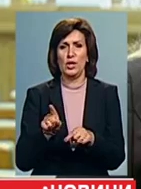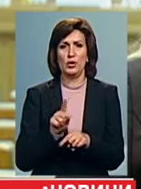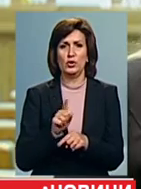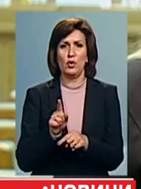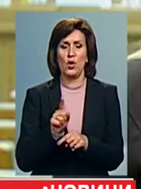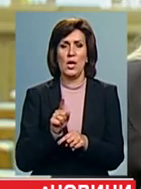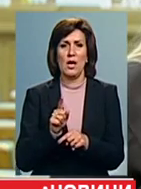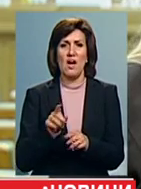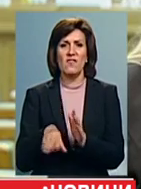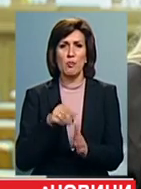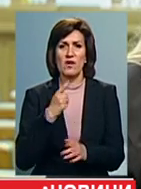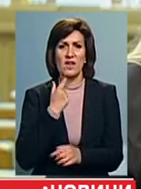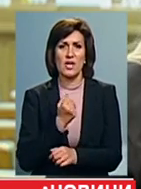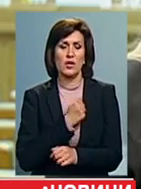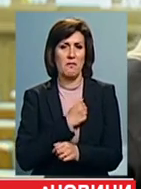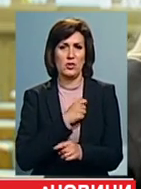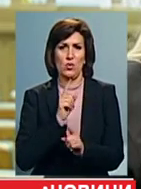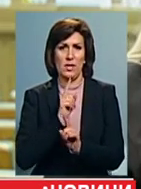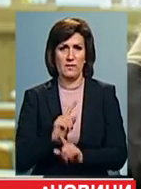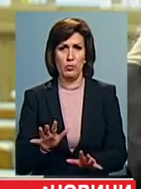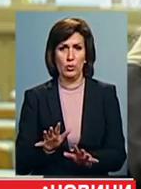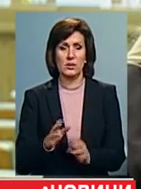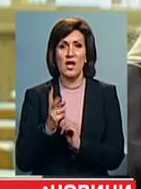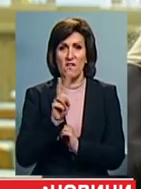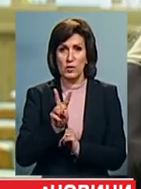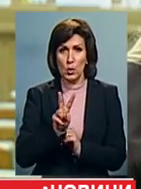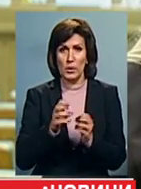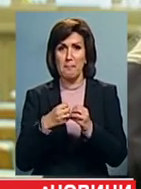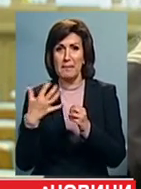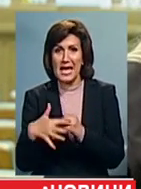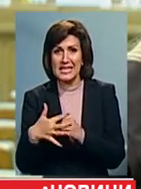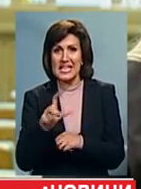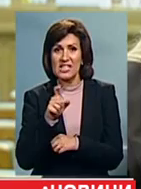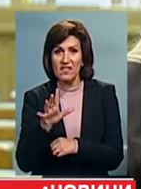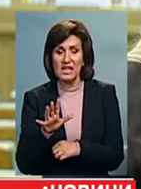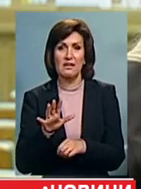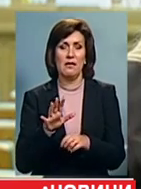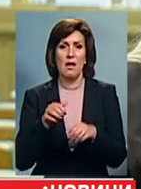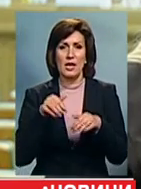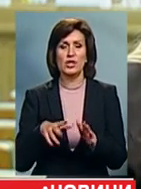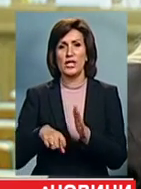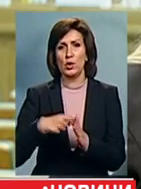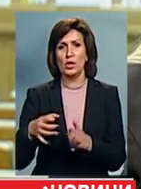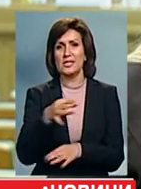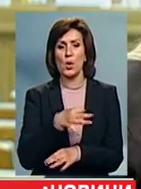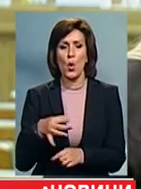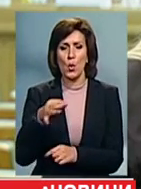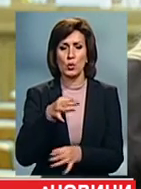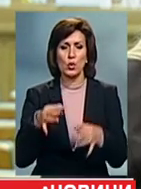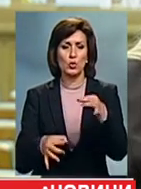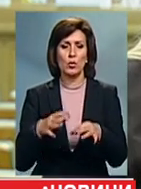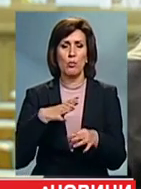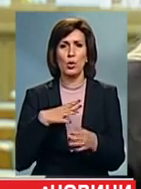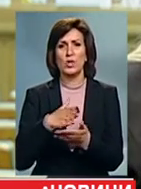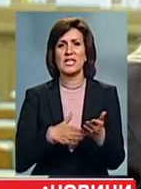в Красноармійську не відбудуться. Тим не менше, о 2 годині 50 хвилин рішенням Донецького окружного